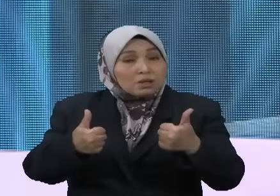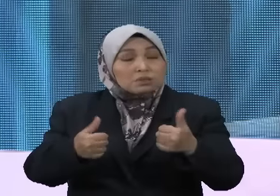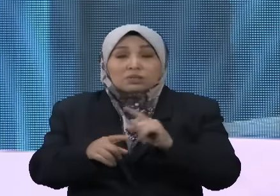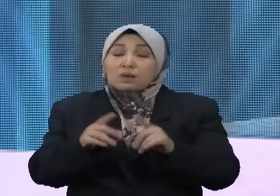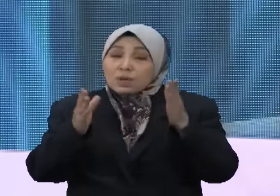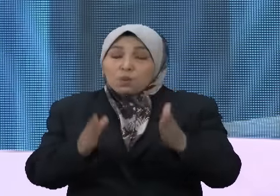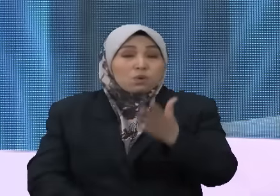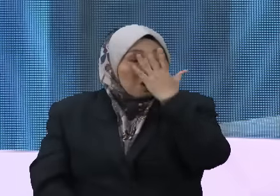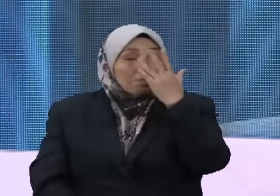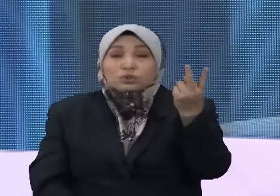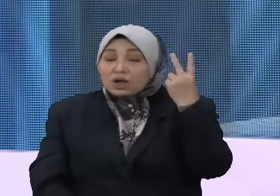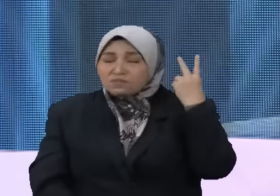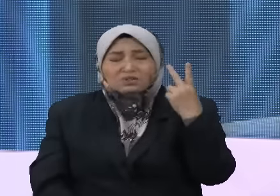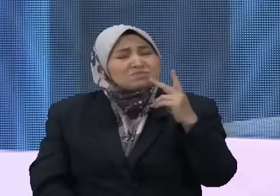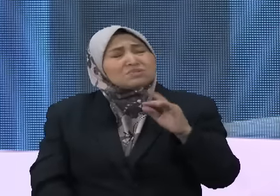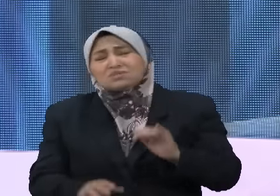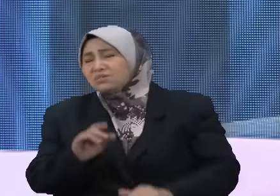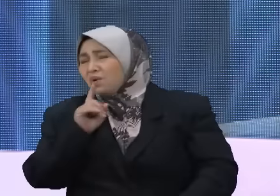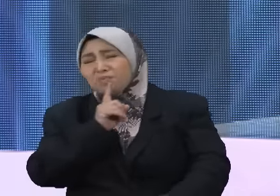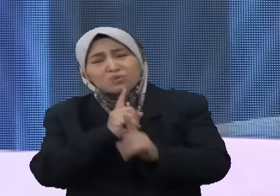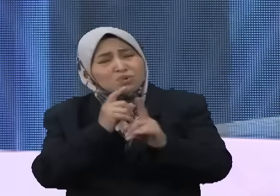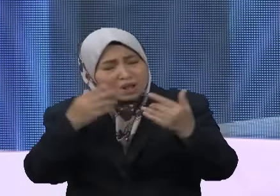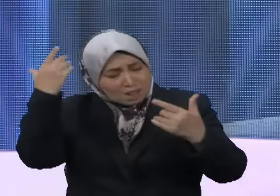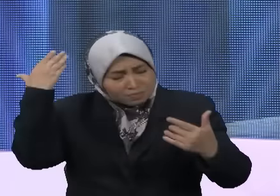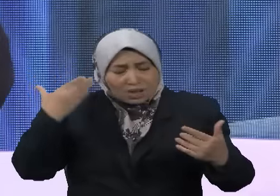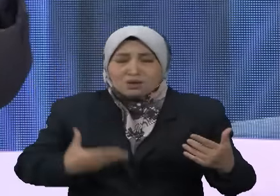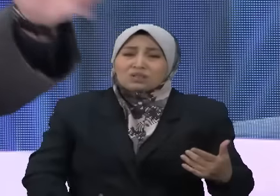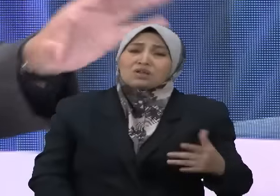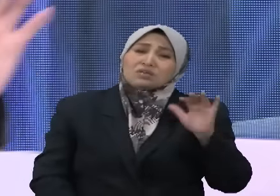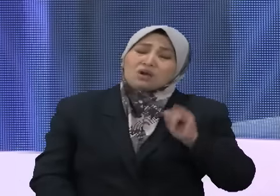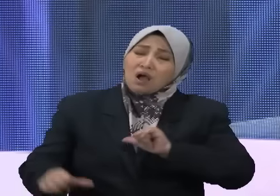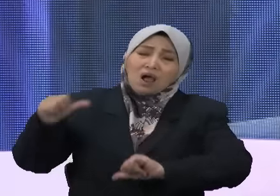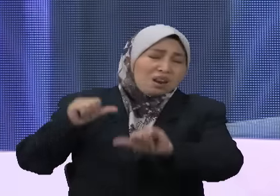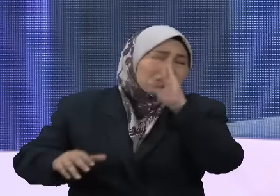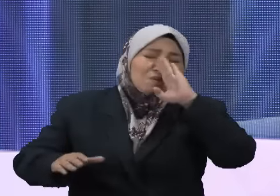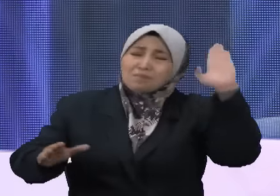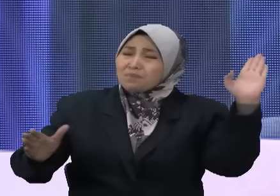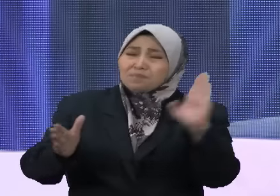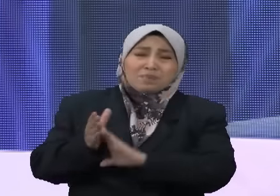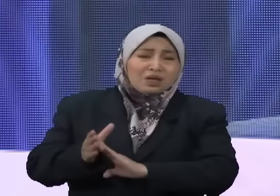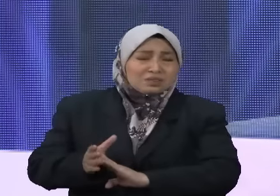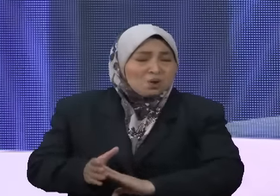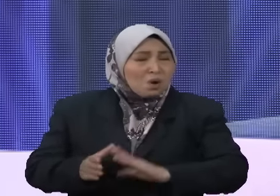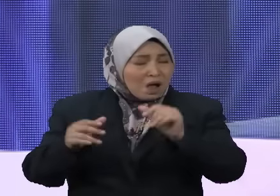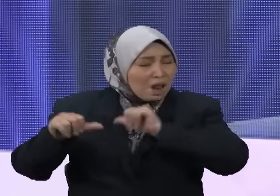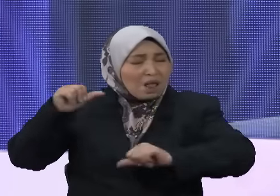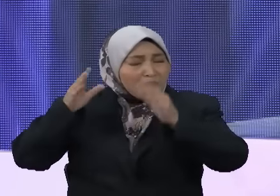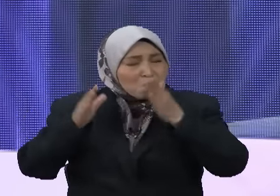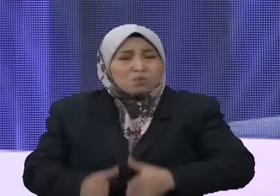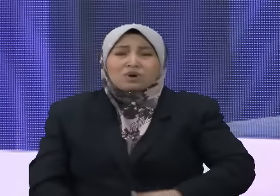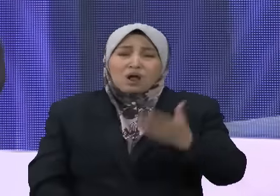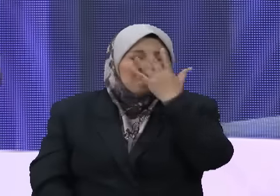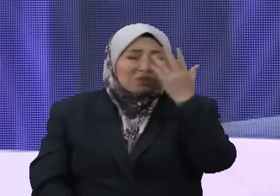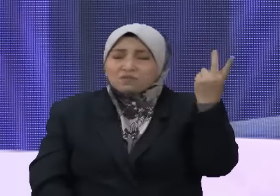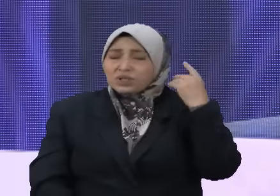tetapi orang munafik ni memang dalam diri dia memang akhlak dia memang buruk akhlak orang munafik kita tak boleh takkan